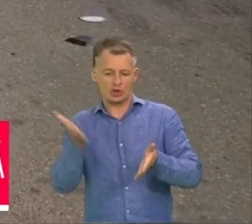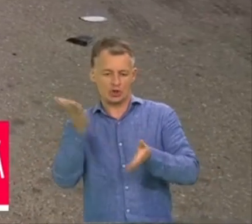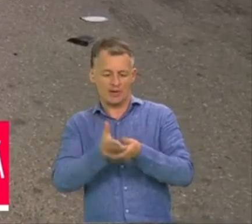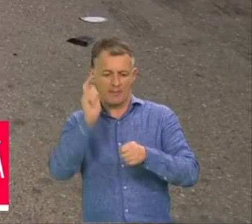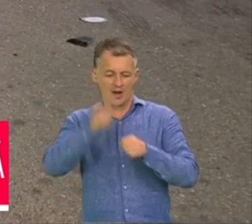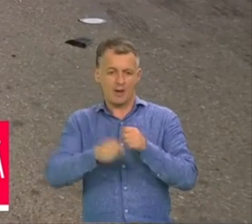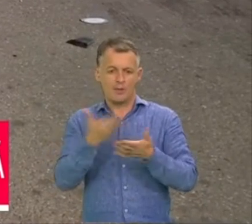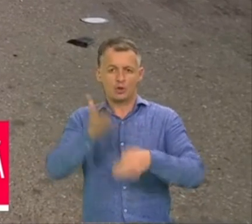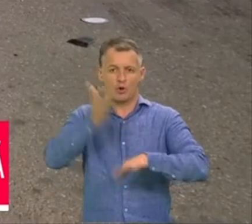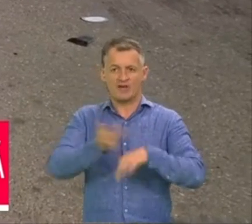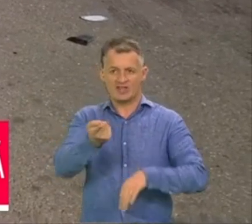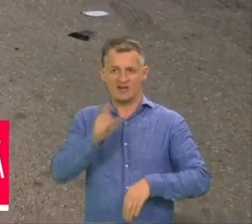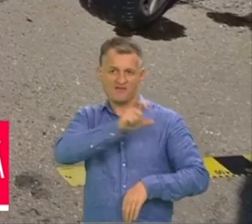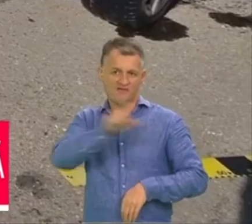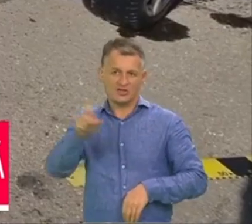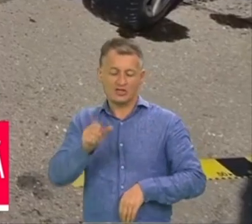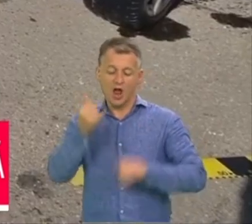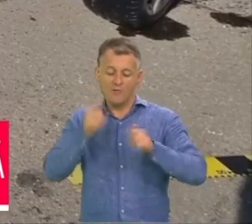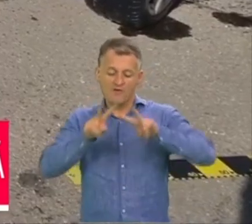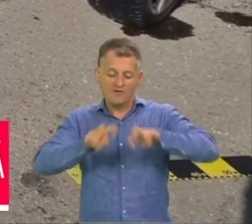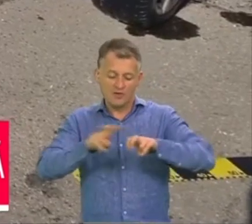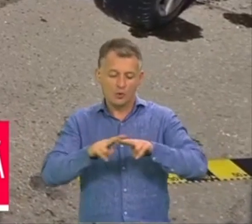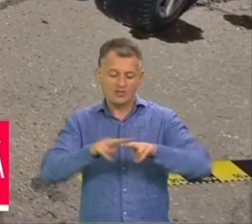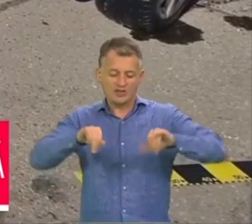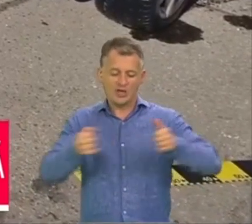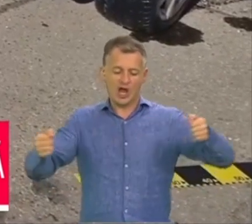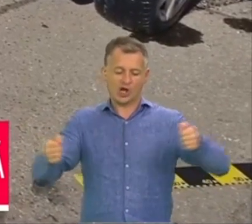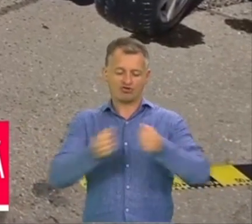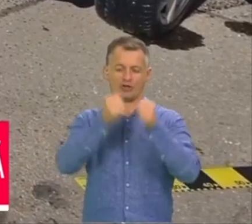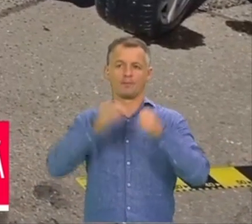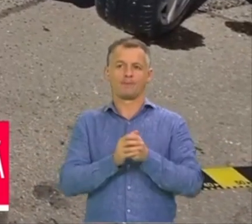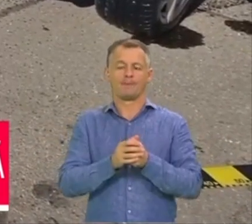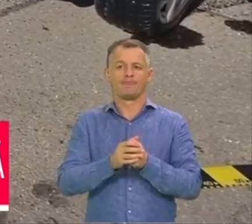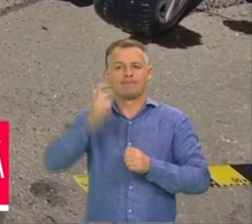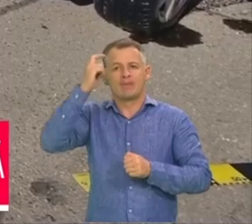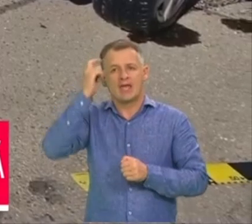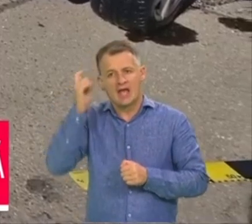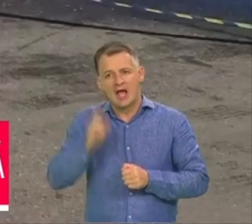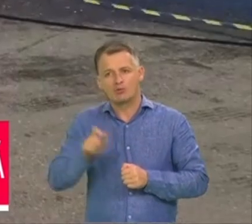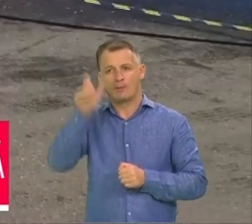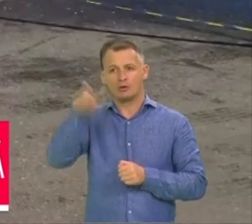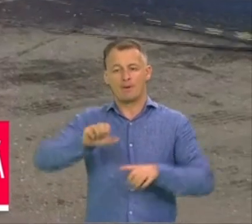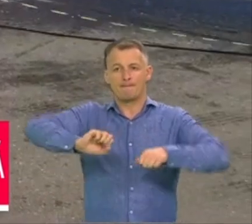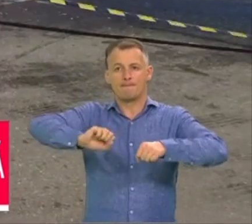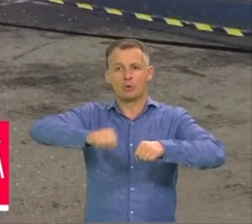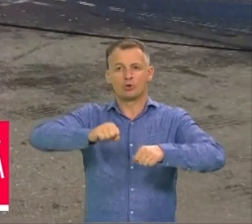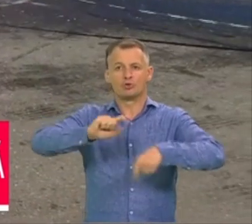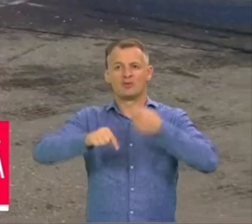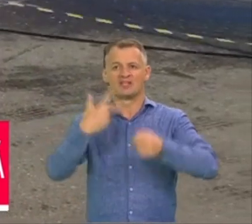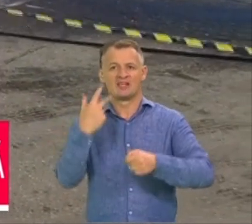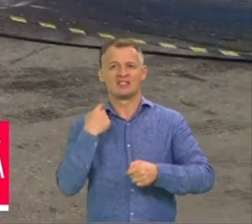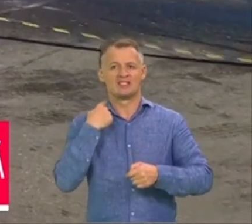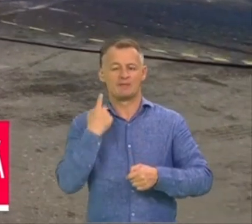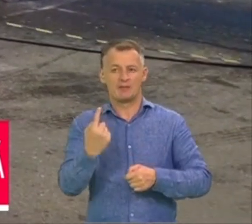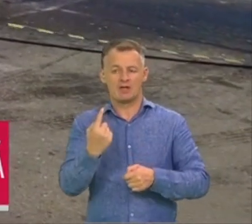pentru vătămare corporală din culpă și verifică acum modul în care s-a produs accidentul. Necazul motociclistului vine, se pare, la circa 3 săptămâni după ce și-a